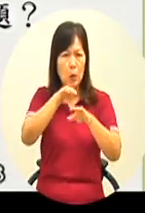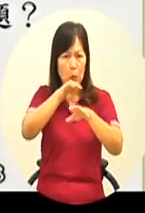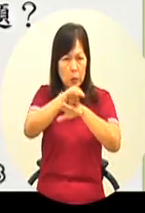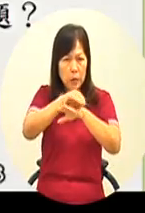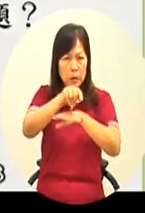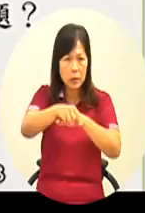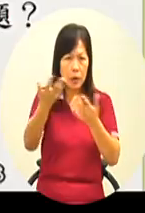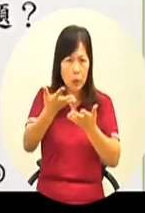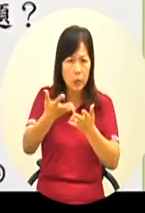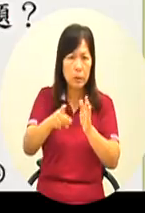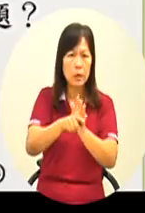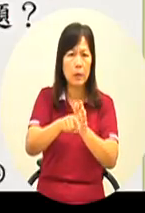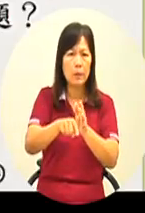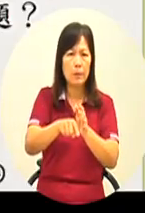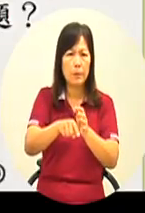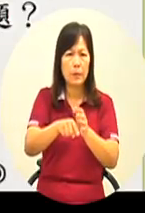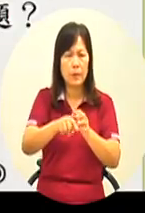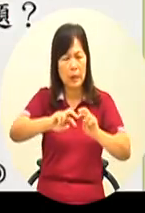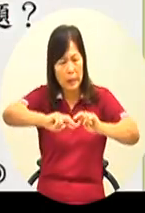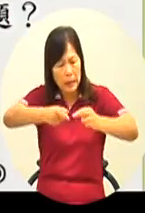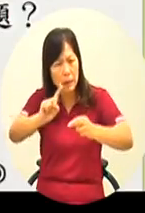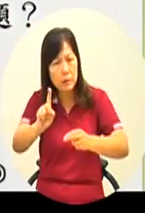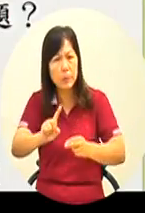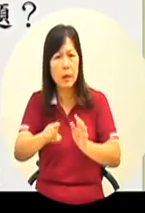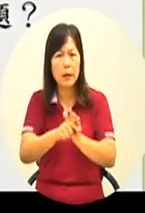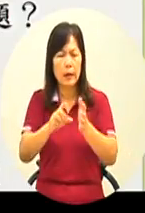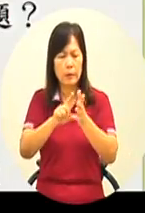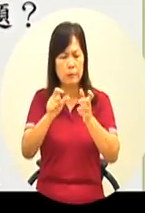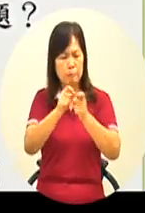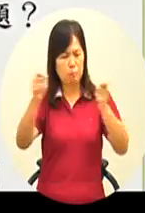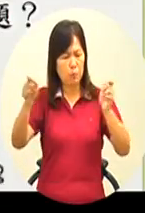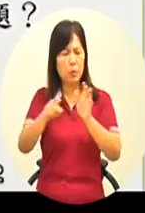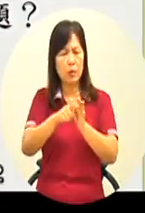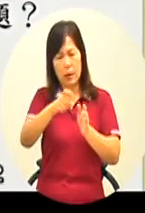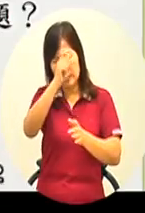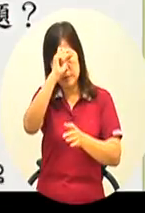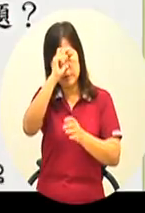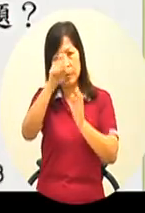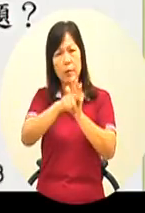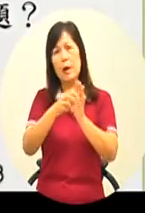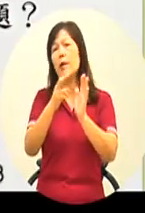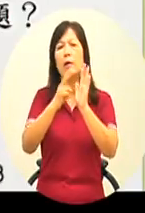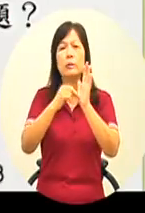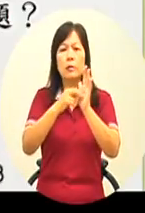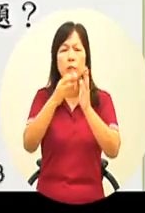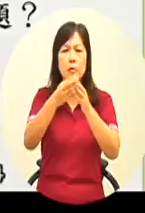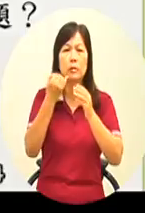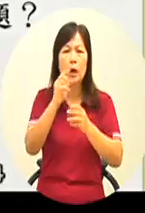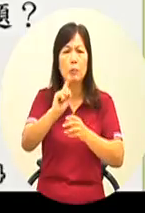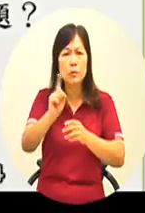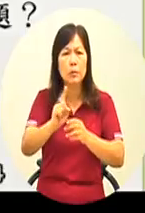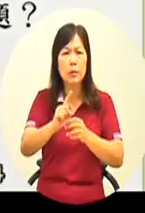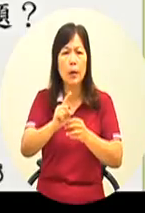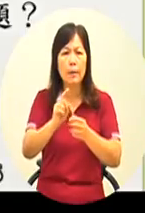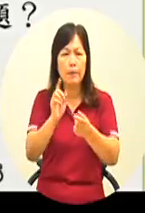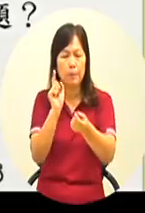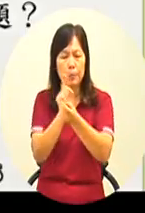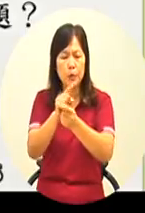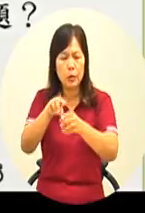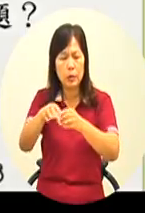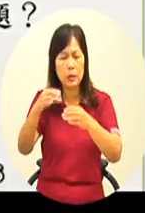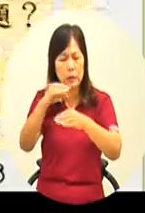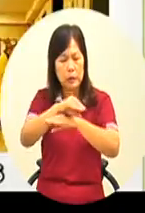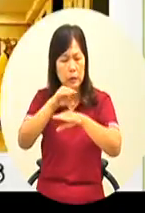况？这种现象呢，已经非常久都没有解决了，请说明如何有效来改善交通的问